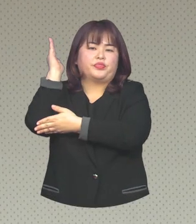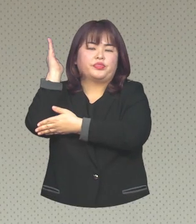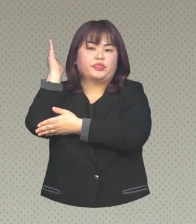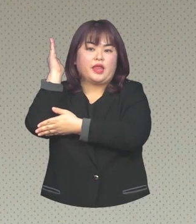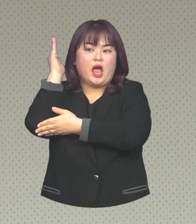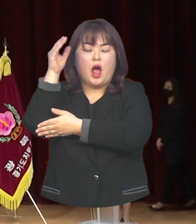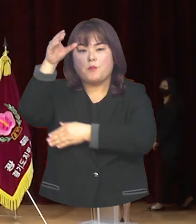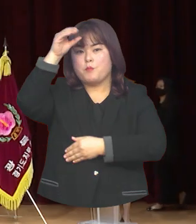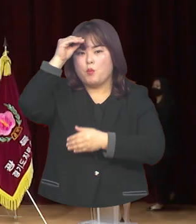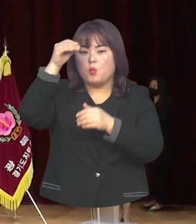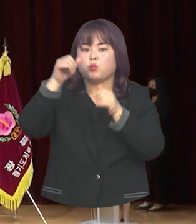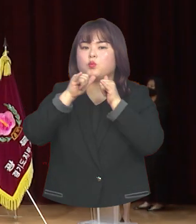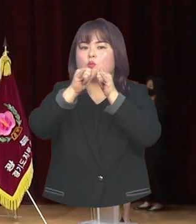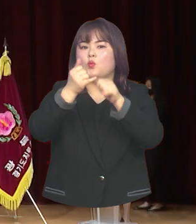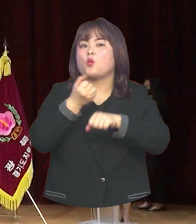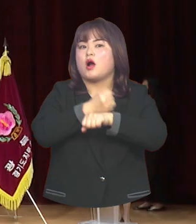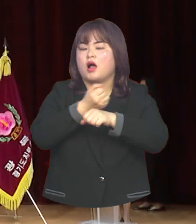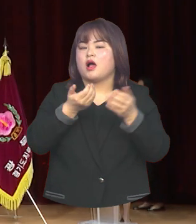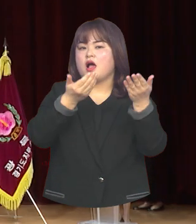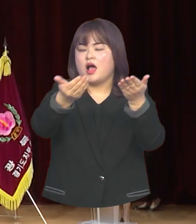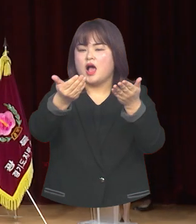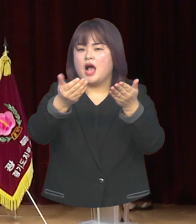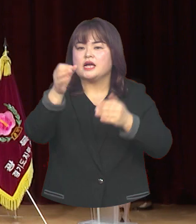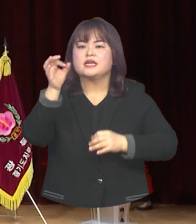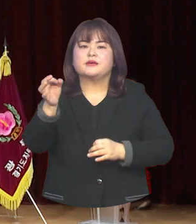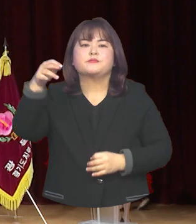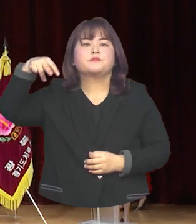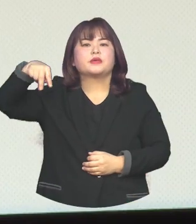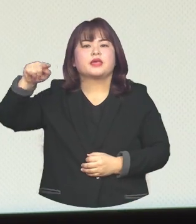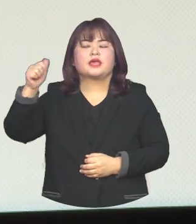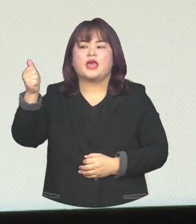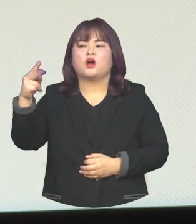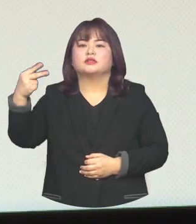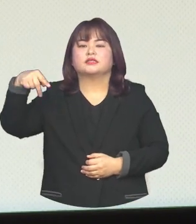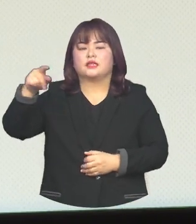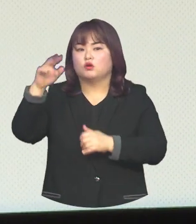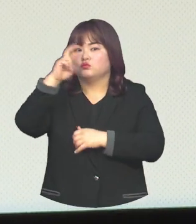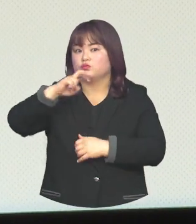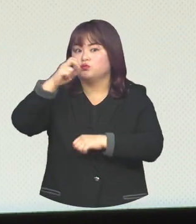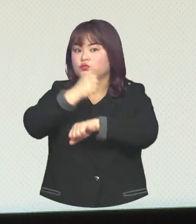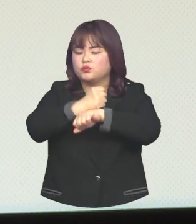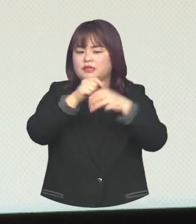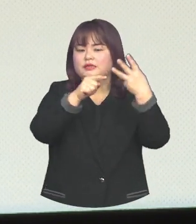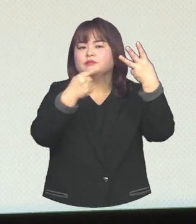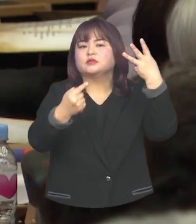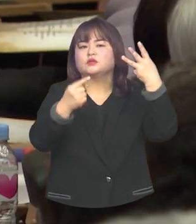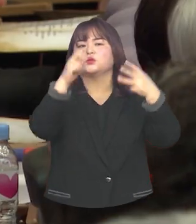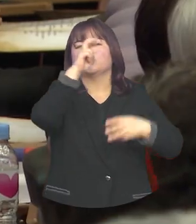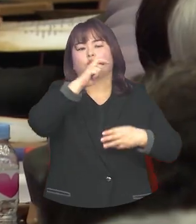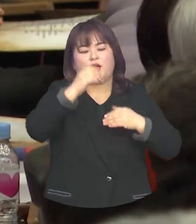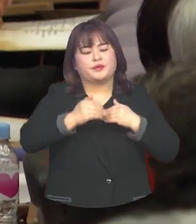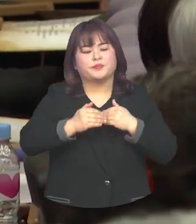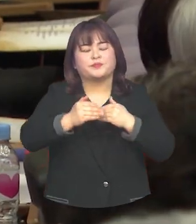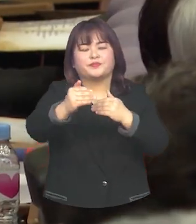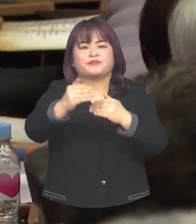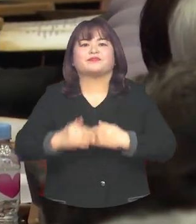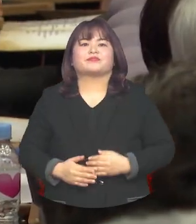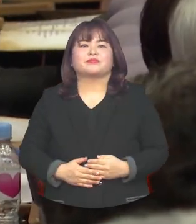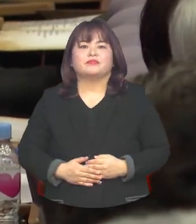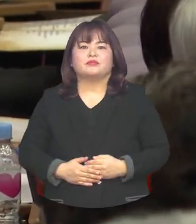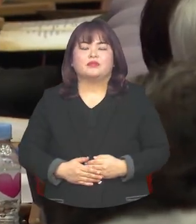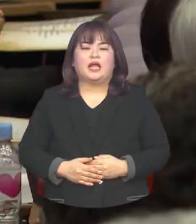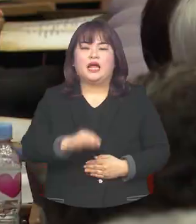낭독, 모범 독립유공자 유족 표창, 소프라노 김현정 교수의 가곡 공연, 3.1절 노래 재창 등으로